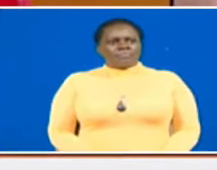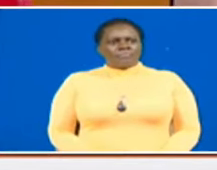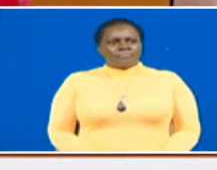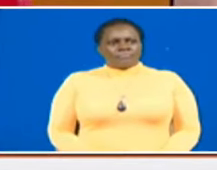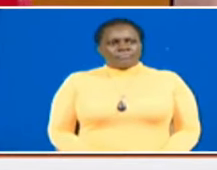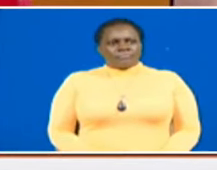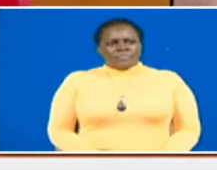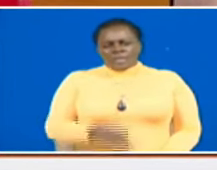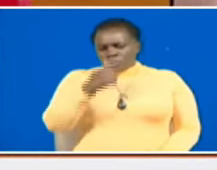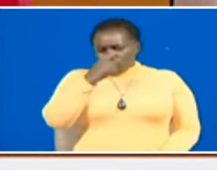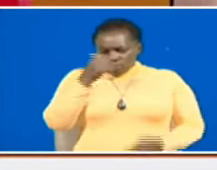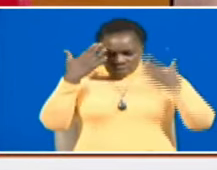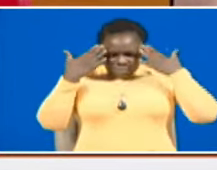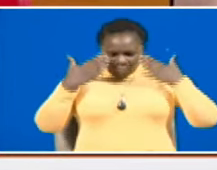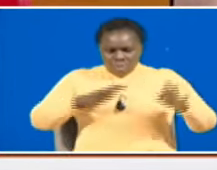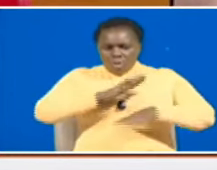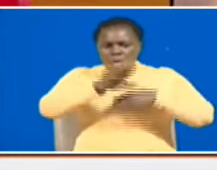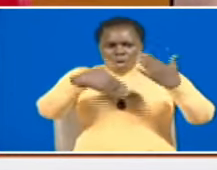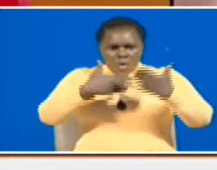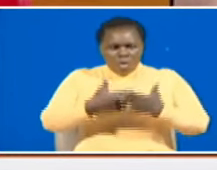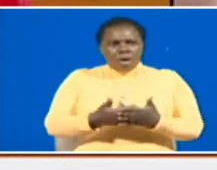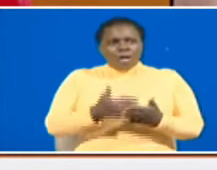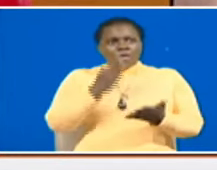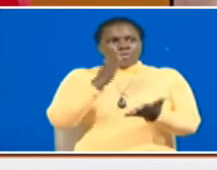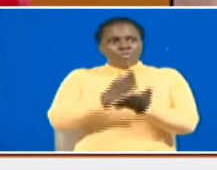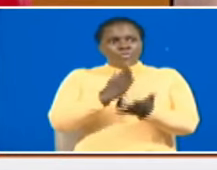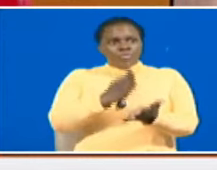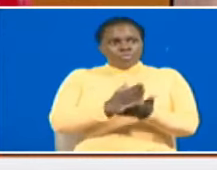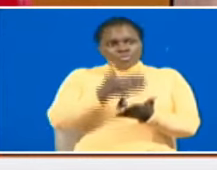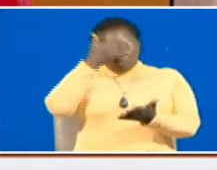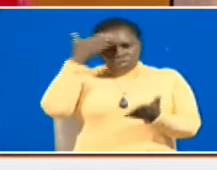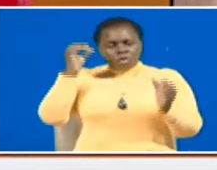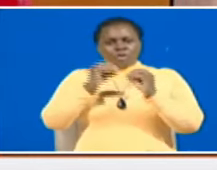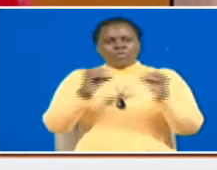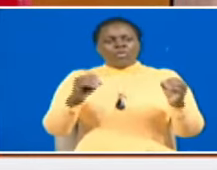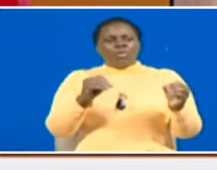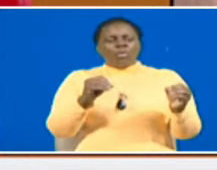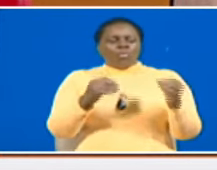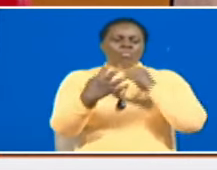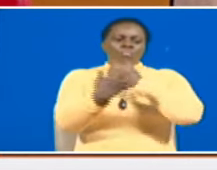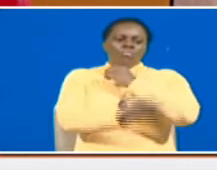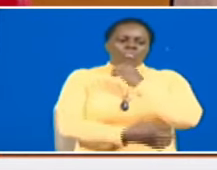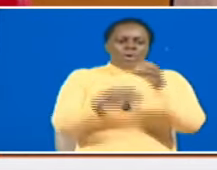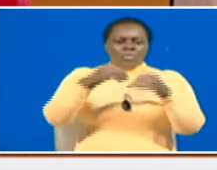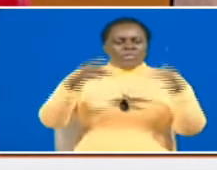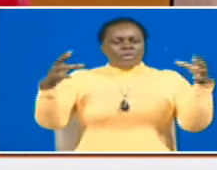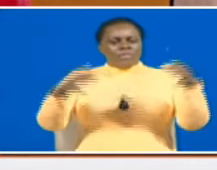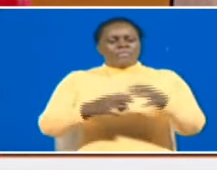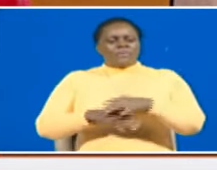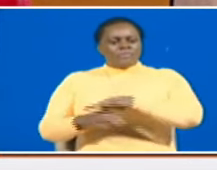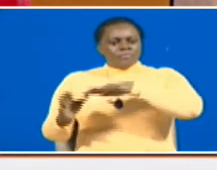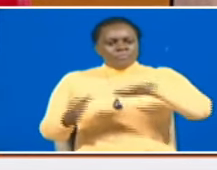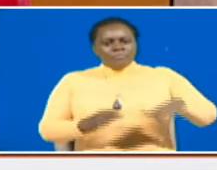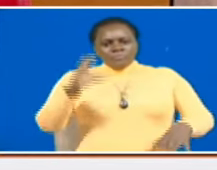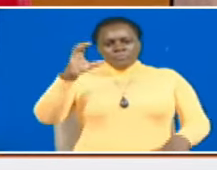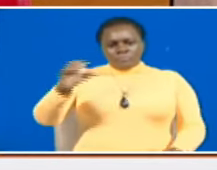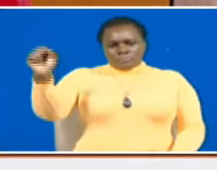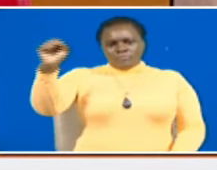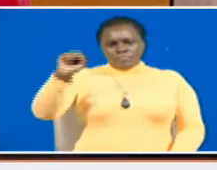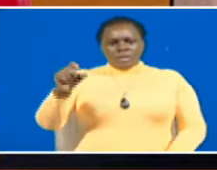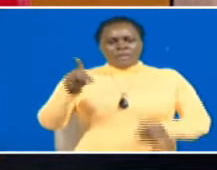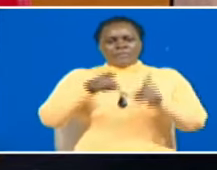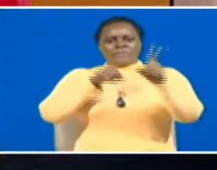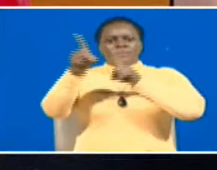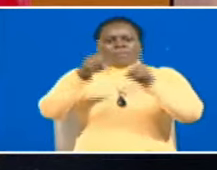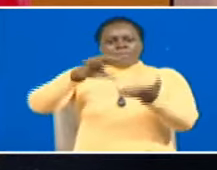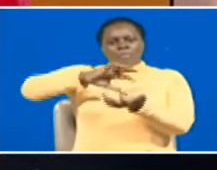Naam, na tunawatakia Waislamu wote Eid Mubarak, bila shaka tusiwasahau wasiojiweza katika jamii. Naam. Waziri wa uchukuzi